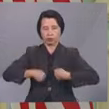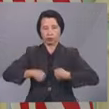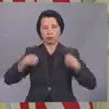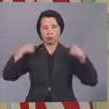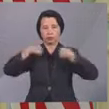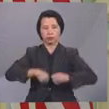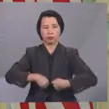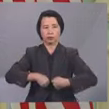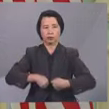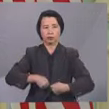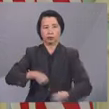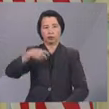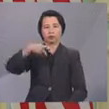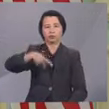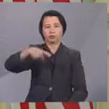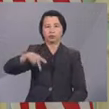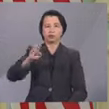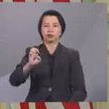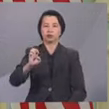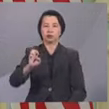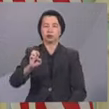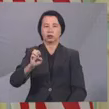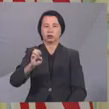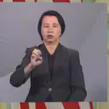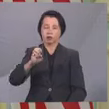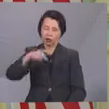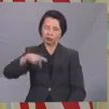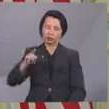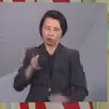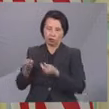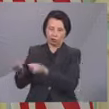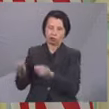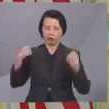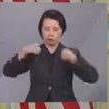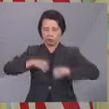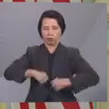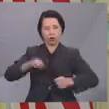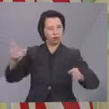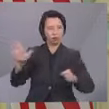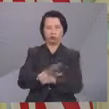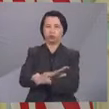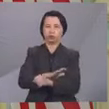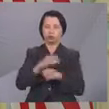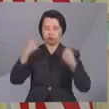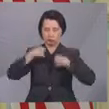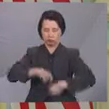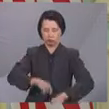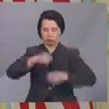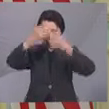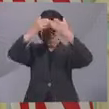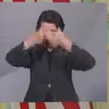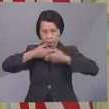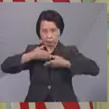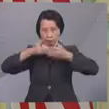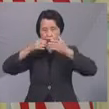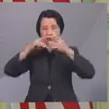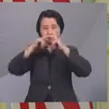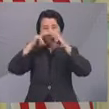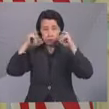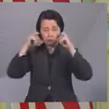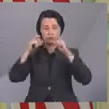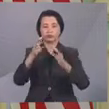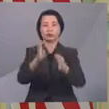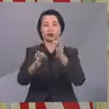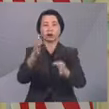pakaian pelindungan diri ataupun PPE sepenuhnya. PPE sepenuhnya. Bukan, kalau